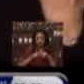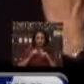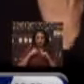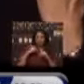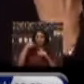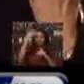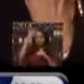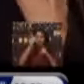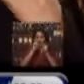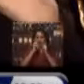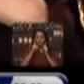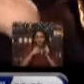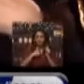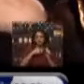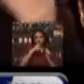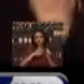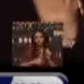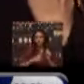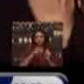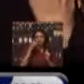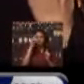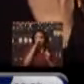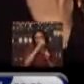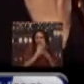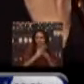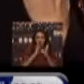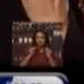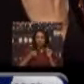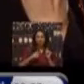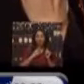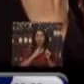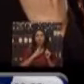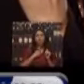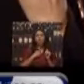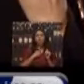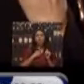وعذابي وانا خارج مصر كان أليم.